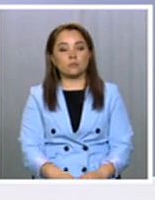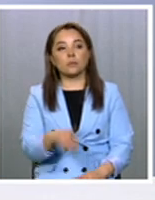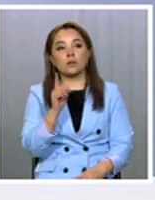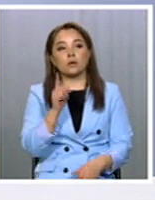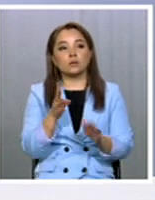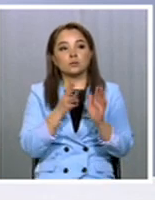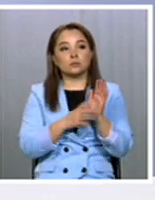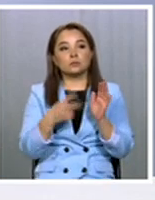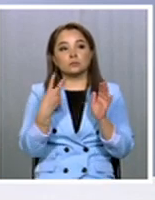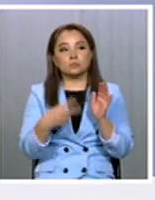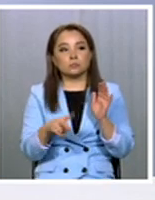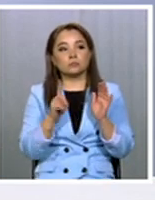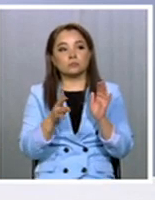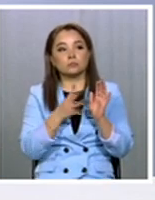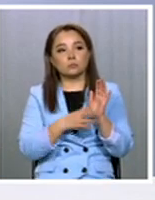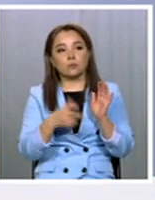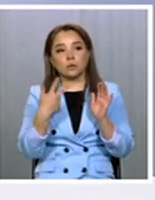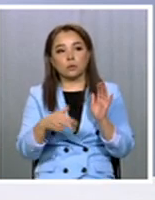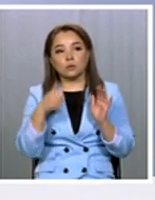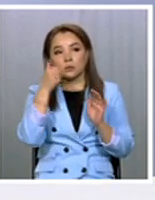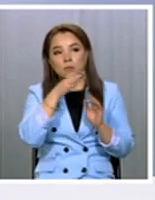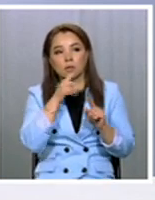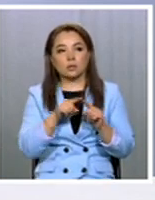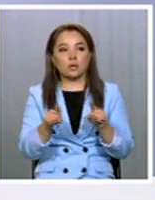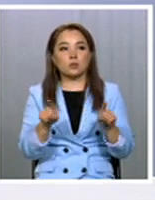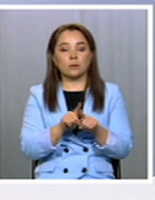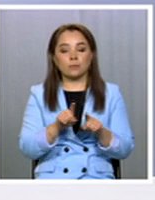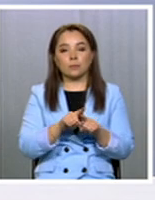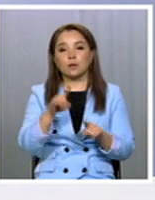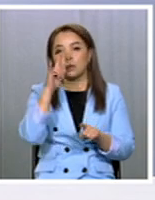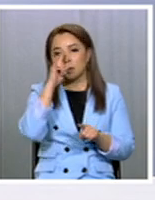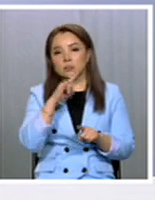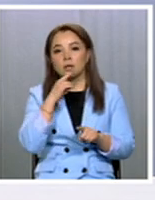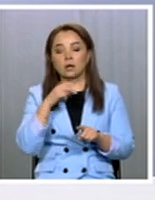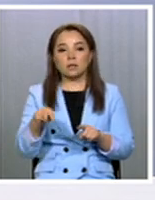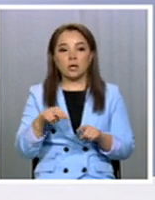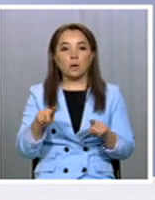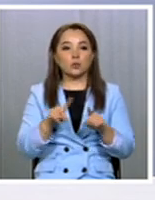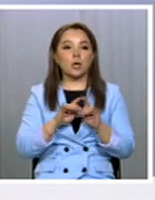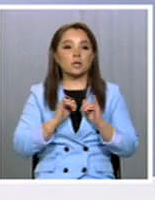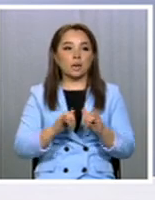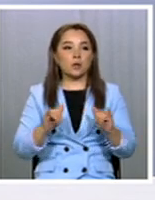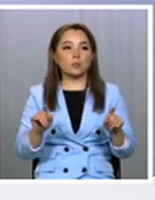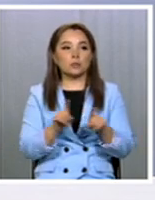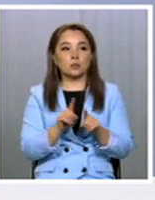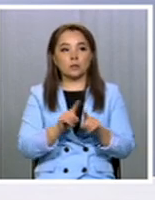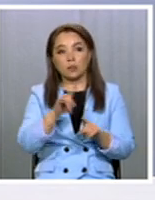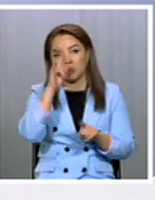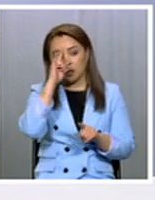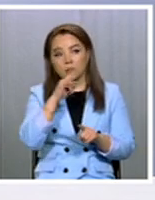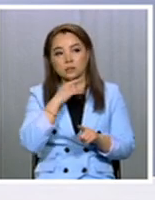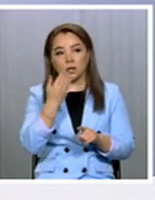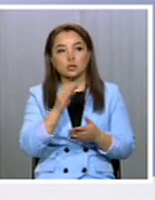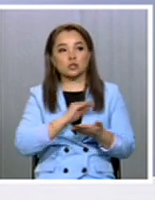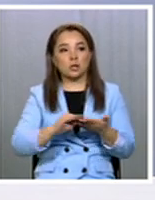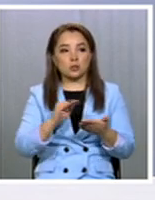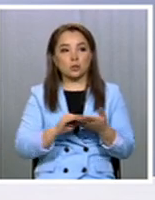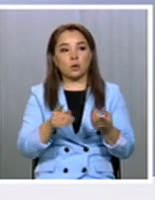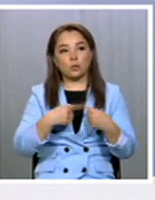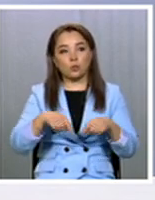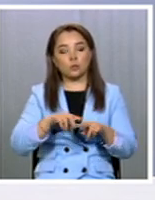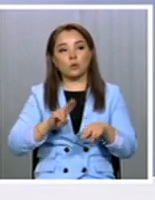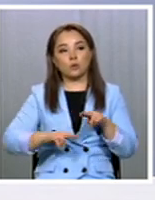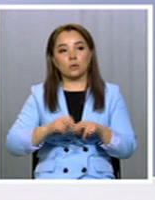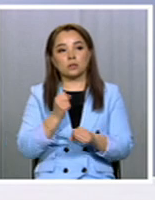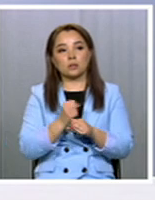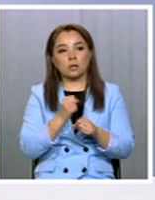1920 және 1930 жылдардағы қазақ әдебиетінің дамуына қазақ жазушылар одағының құрылуы